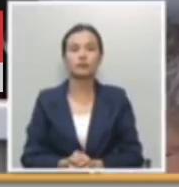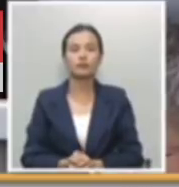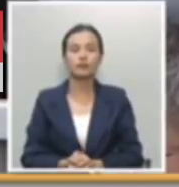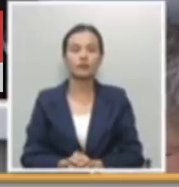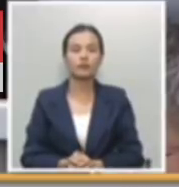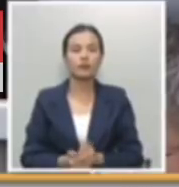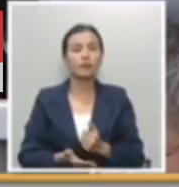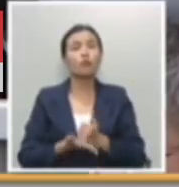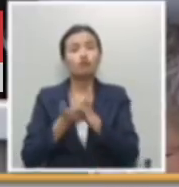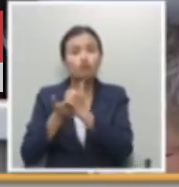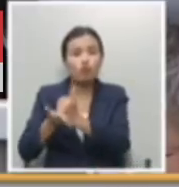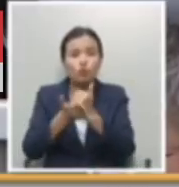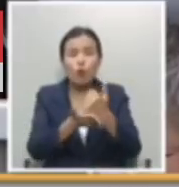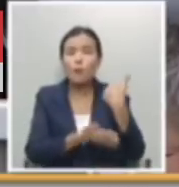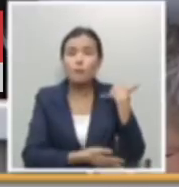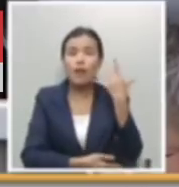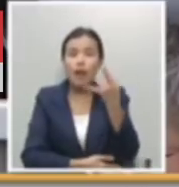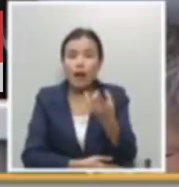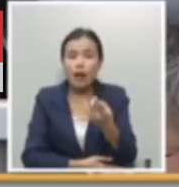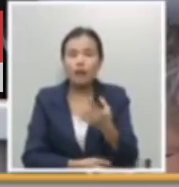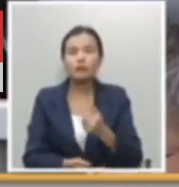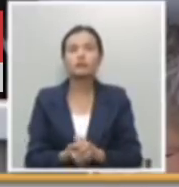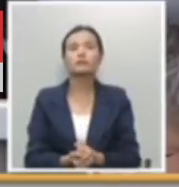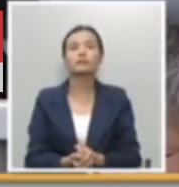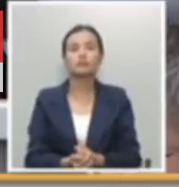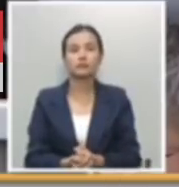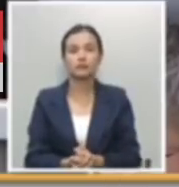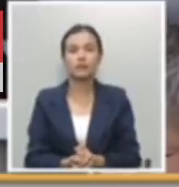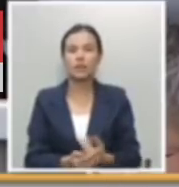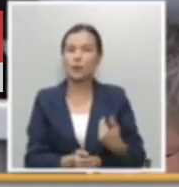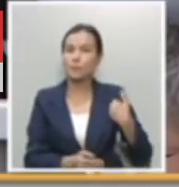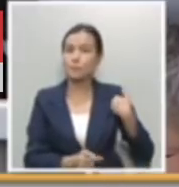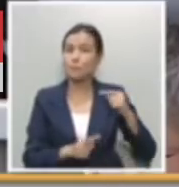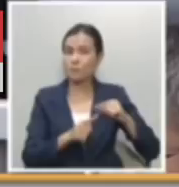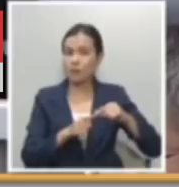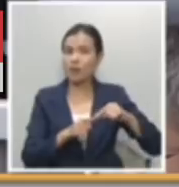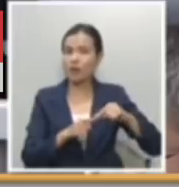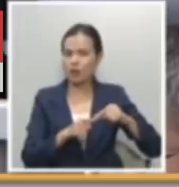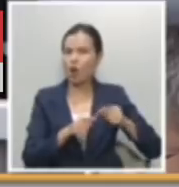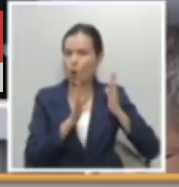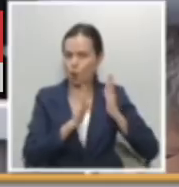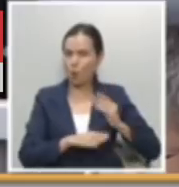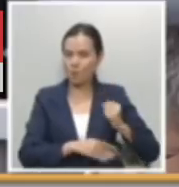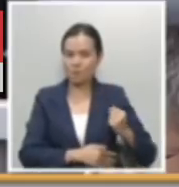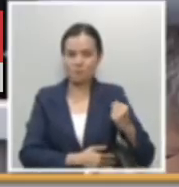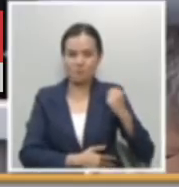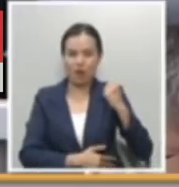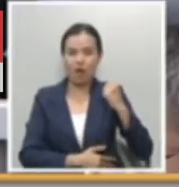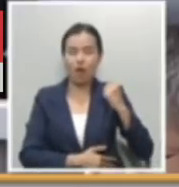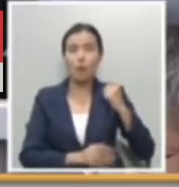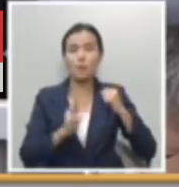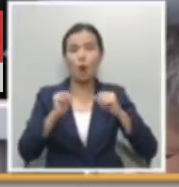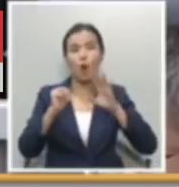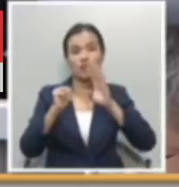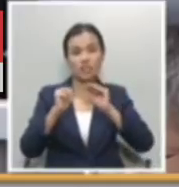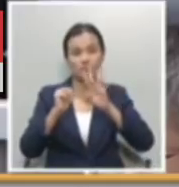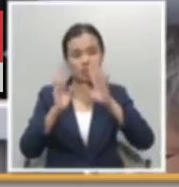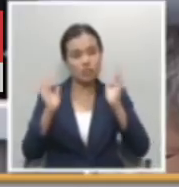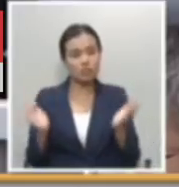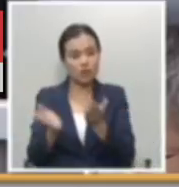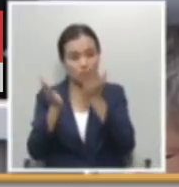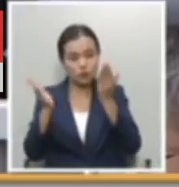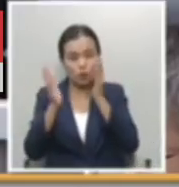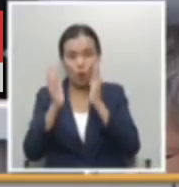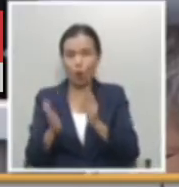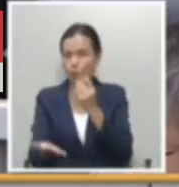เอื้อมีอะไรบ้างครับโดยมีเผด็จการเนี่ยนะฮะจำนวนหนึ่งประกาศม.44 สนับสนุนเอื้อเจ้าสัวเหล่